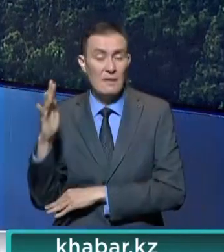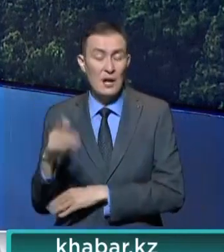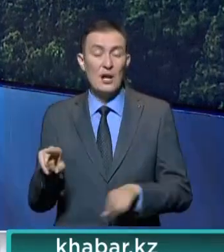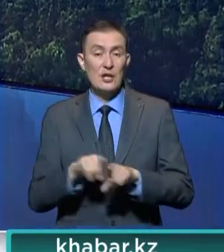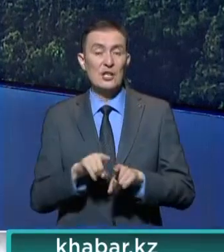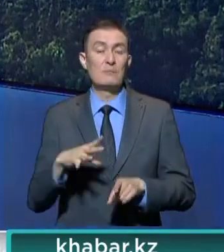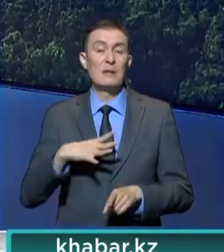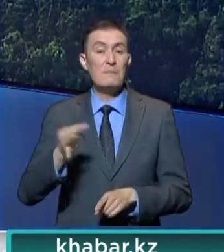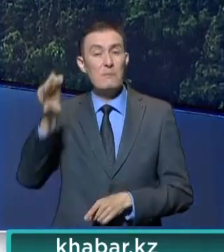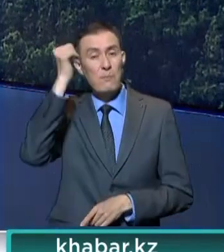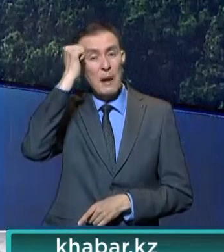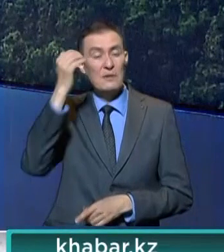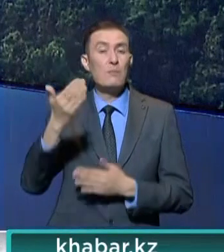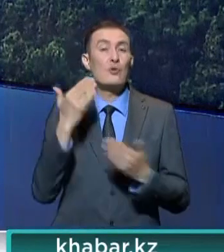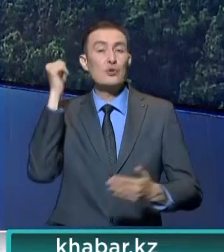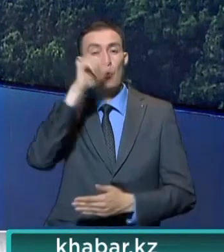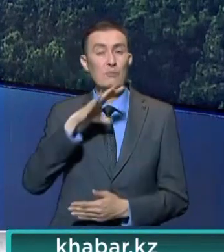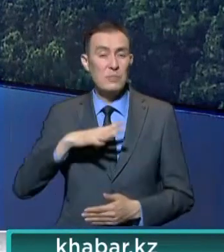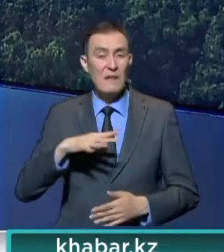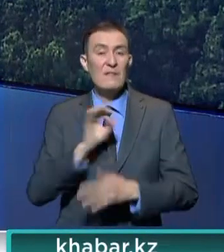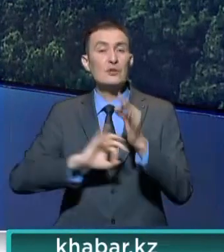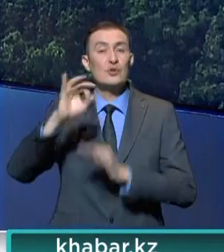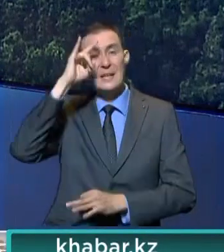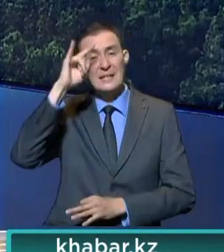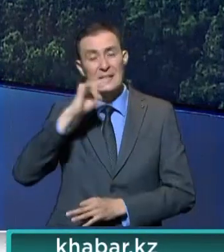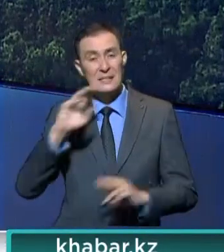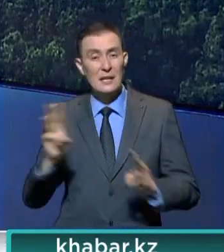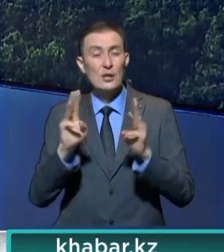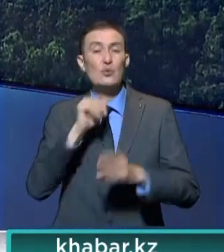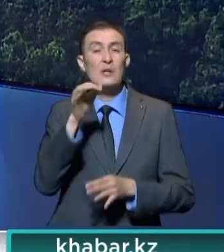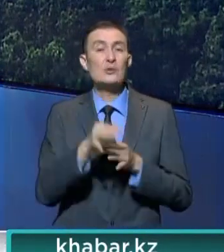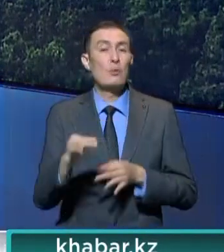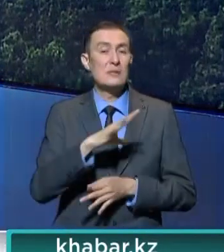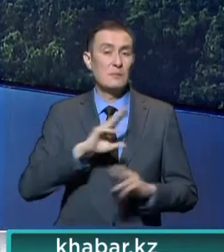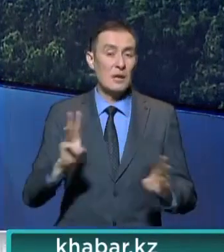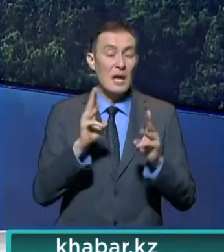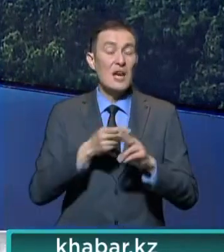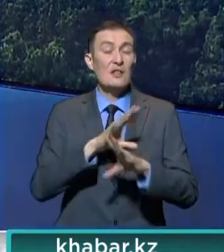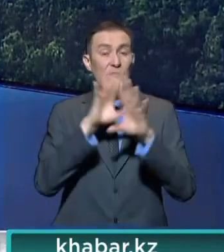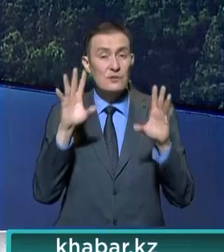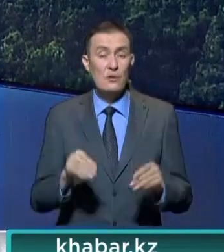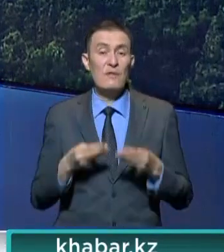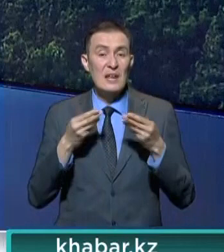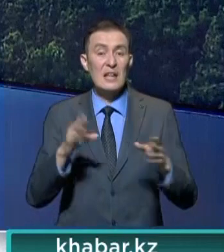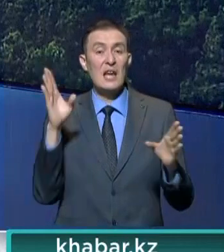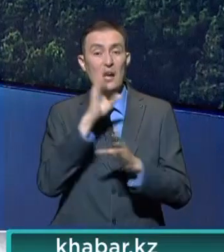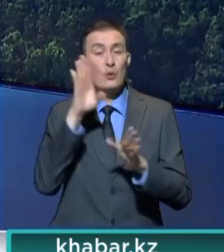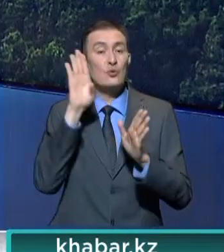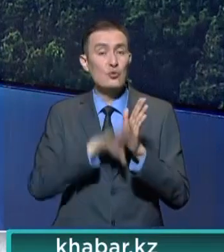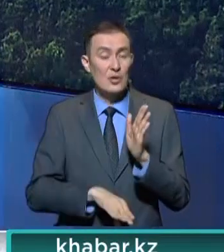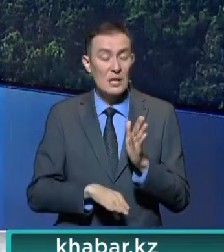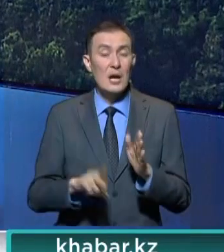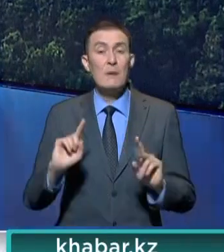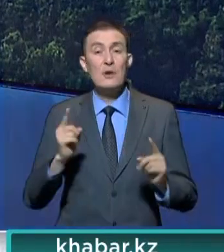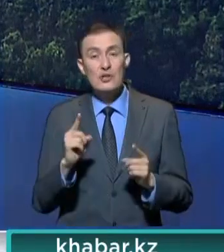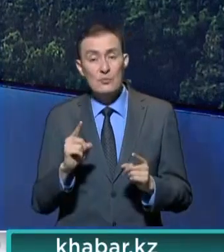Также свежи в памяти прошлогодние случаи в Восточно-Казахстанской и Костанайской областях. Все это влияет на экологию. Почему горит лес